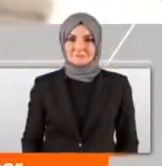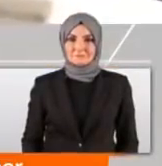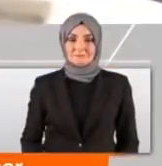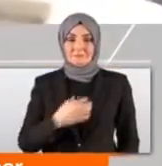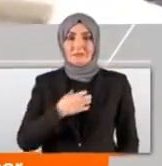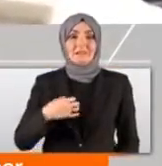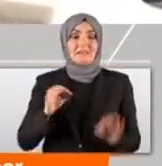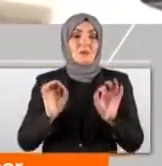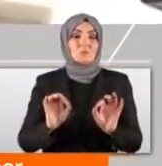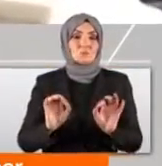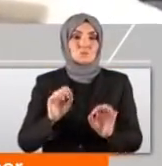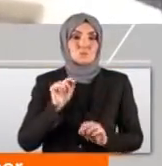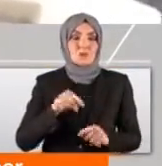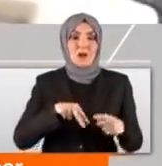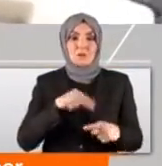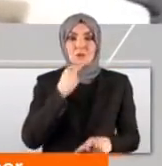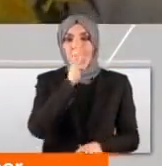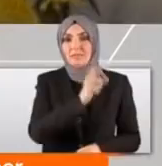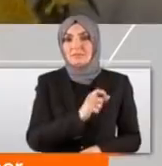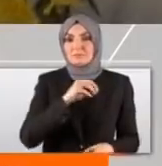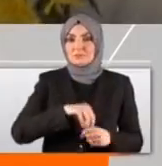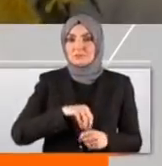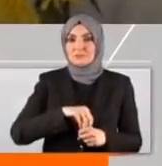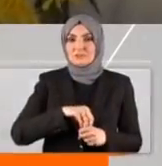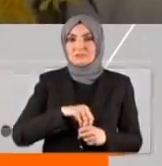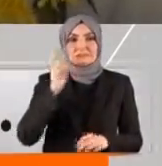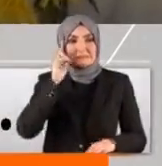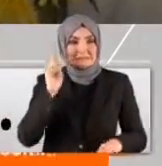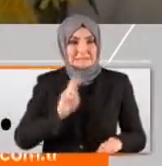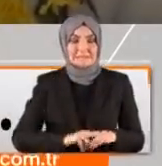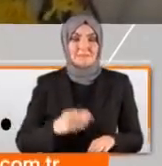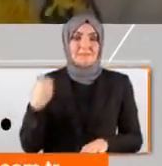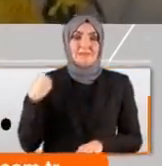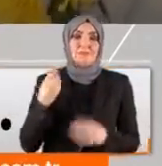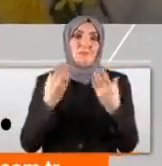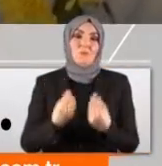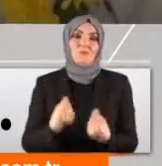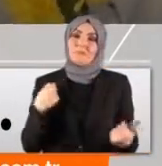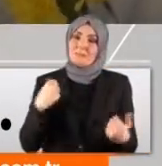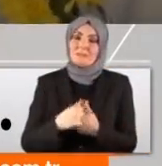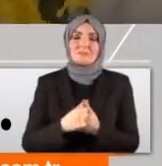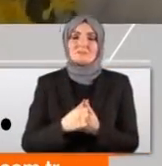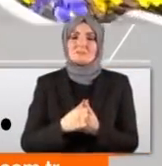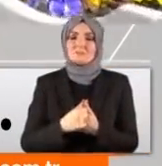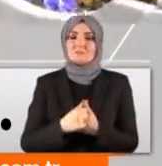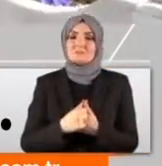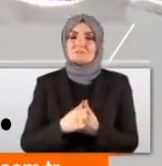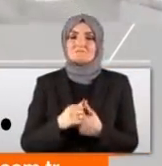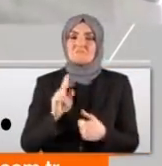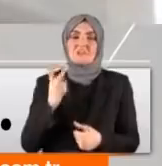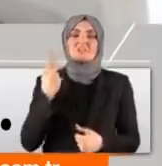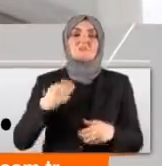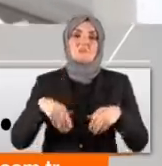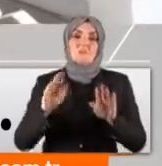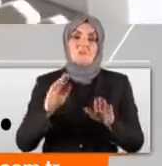Anneler Günü Ayşegül için anıların acılarını ne gelmesi demek yine de yayılmıyor elinde kır çiçekleri